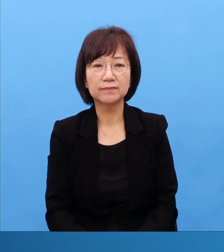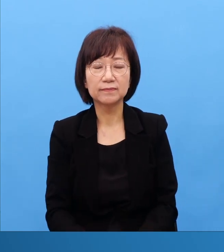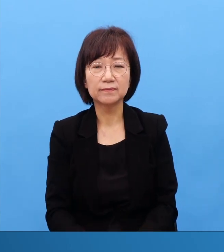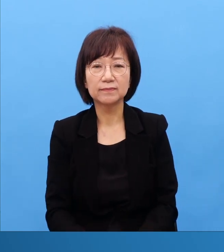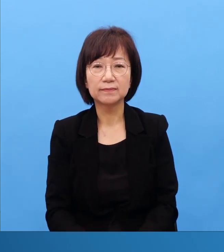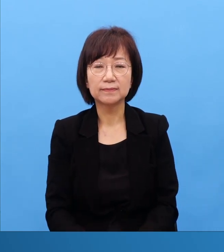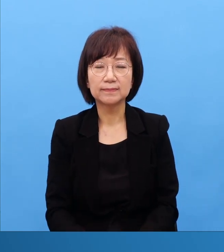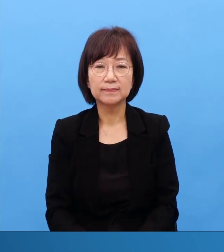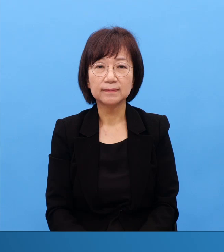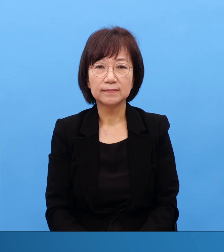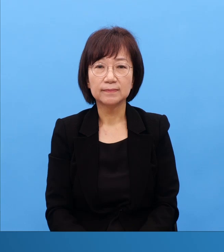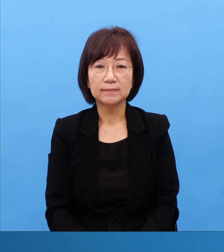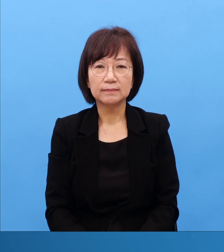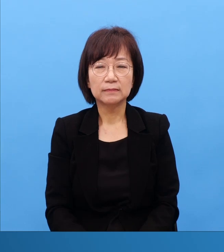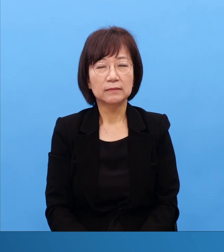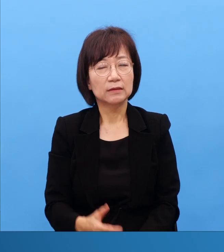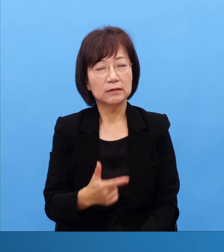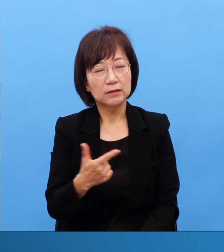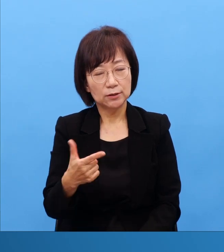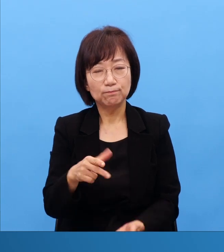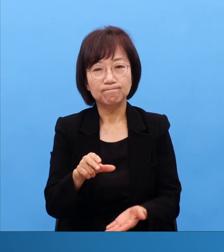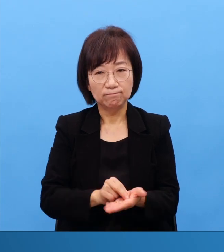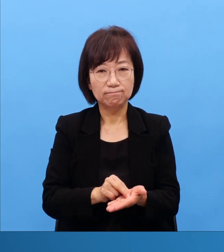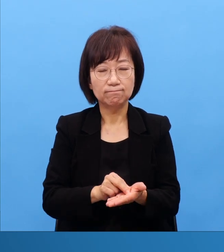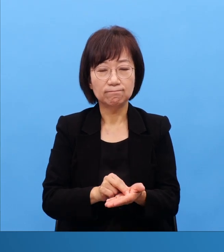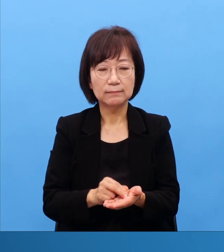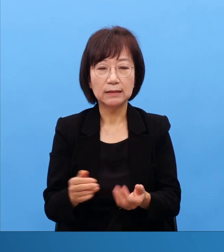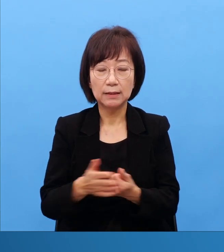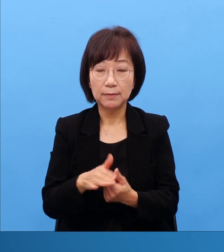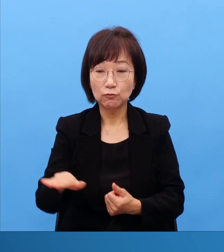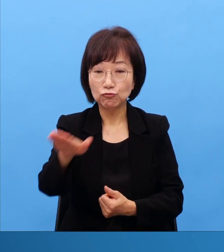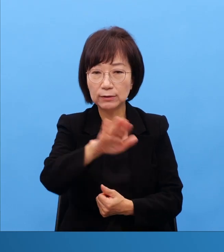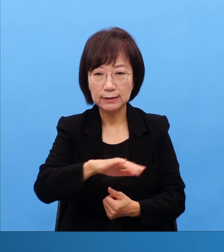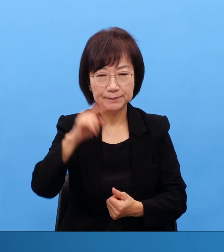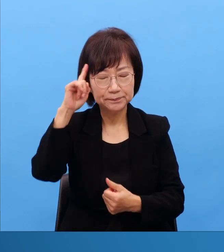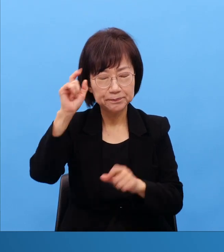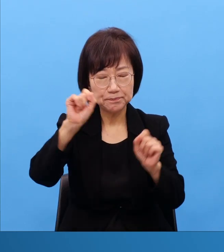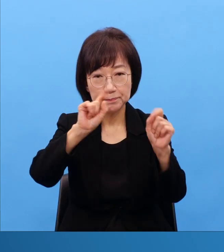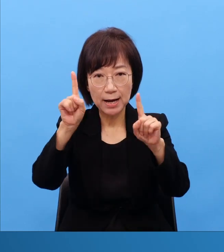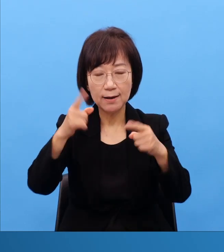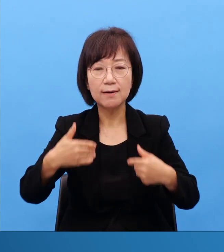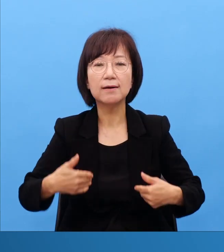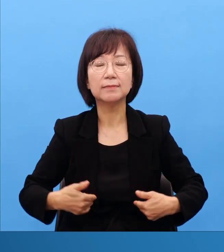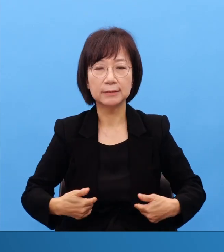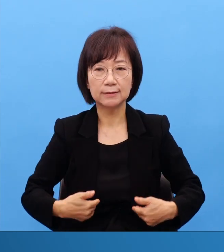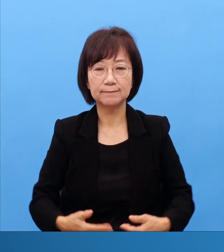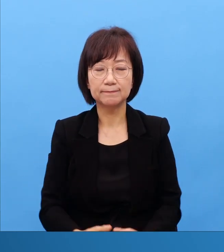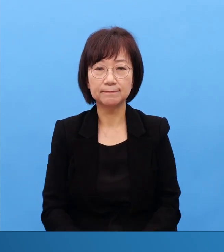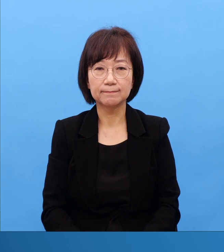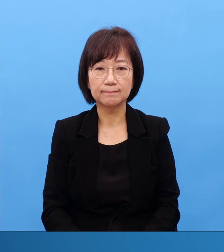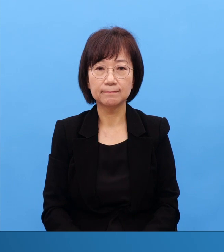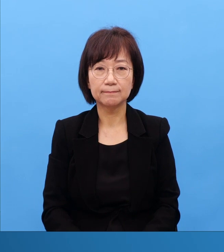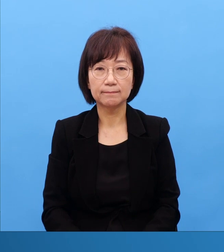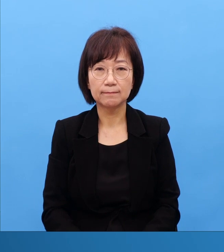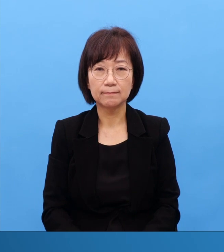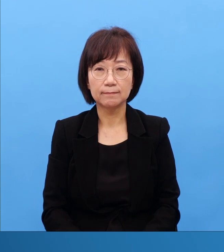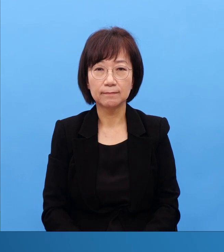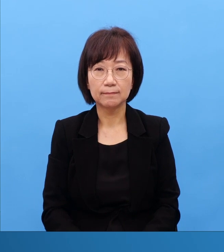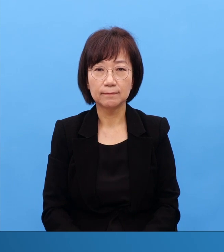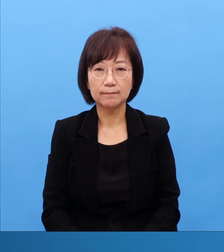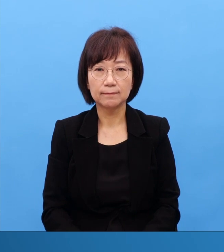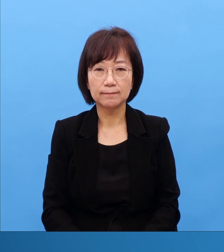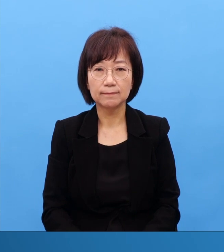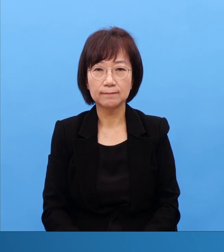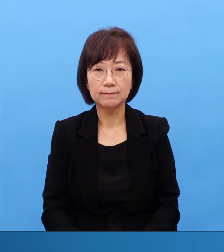power of that, they've been able to conquer much of the world. 여러분 이제 눈 떠야 됩니다. So you need to open your eyes to see this threat. 여러분들이 가장